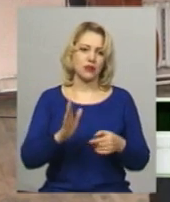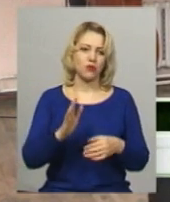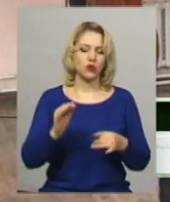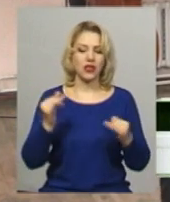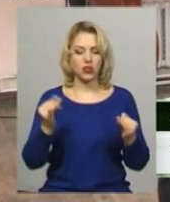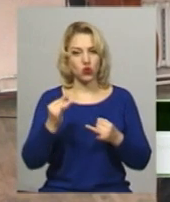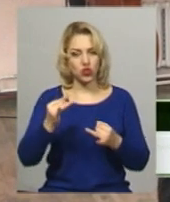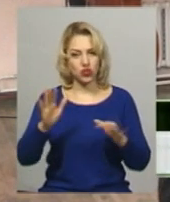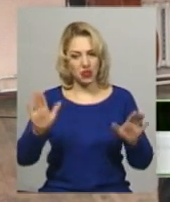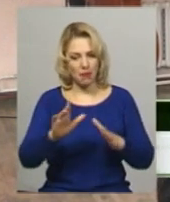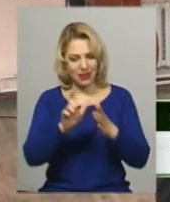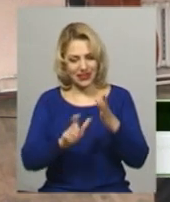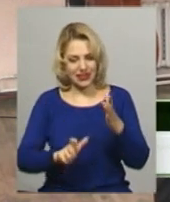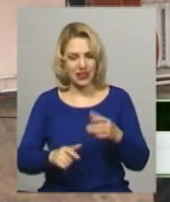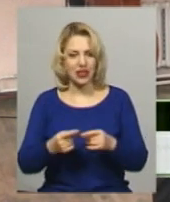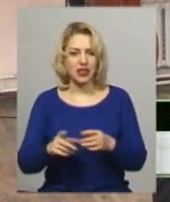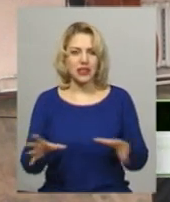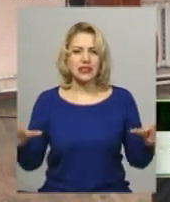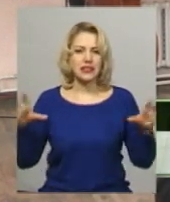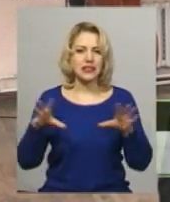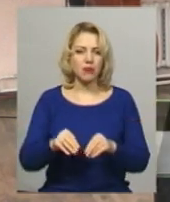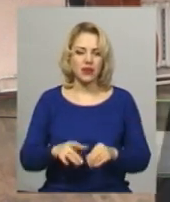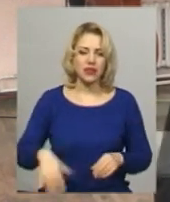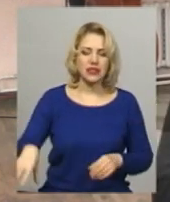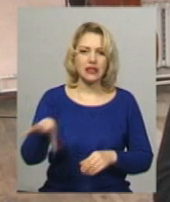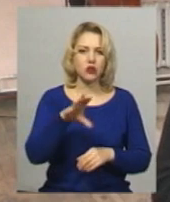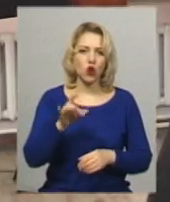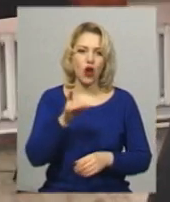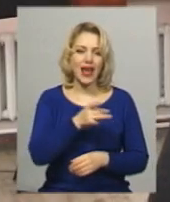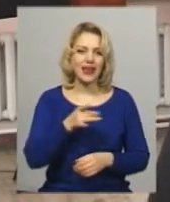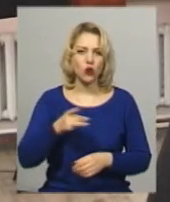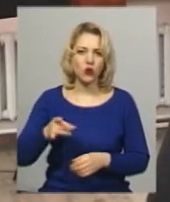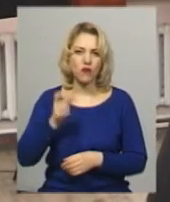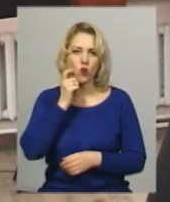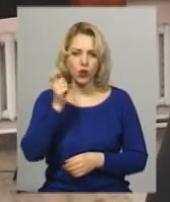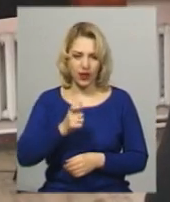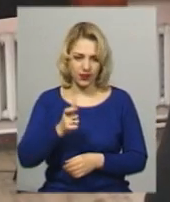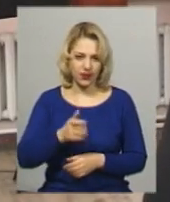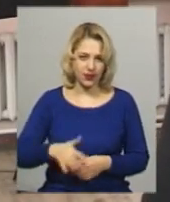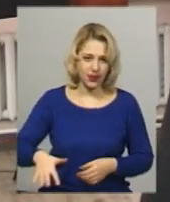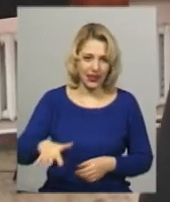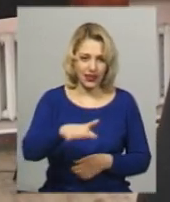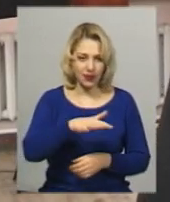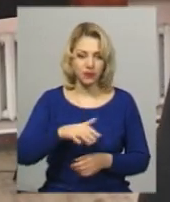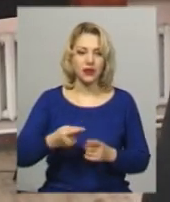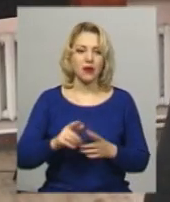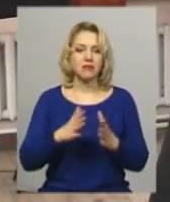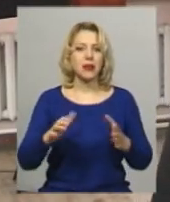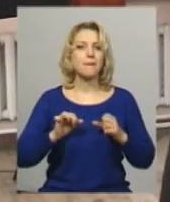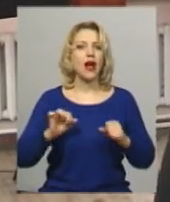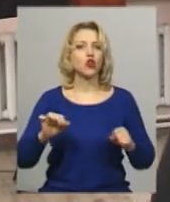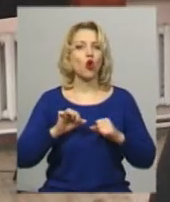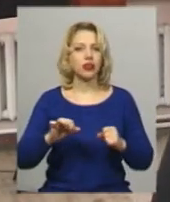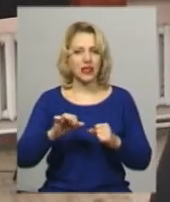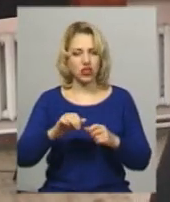пісні, пісні, які зібрані зі всього регіону України. Більшість направленість на патріотичні пісні, оскільки в